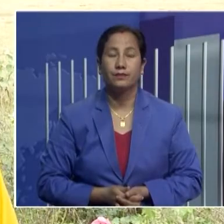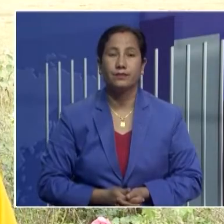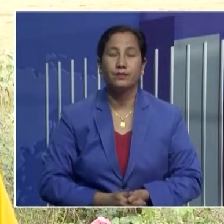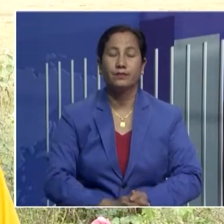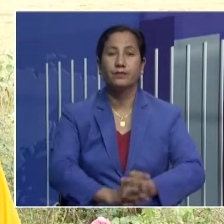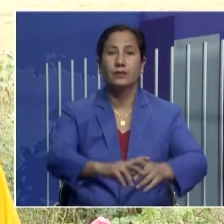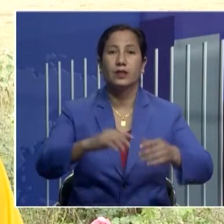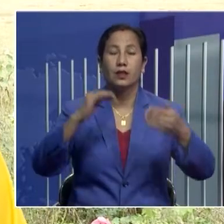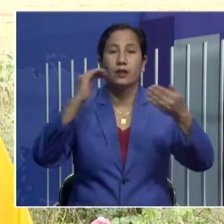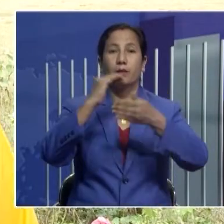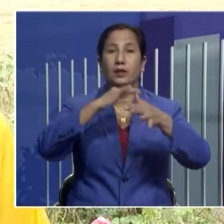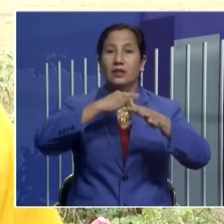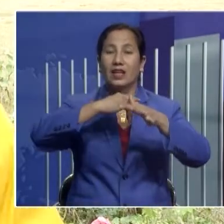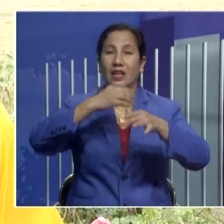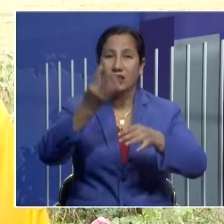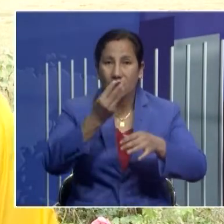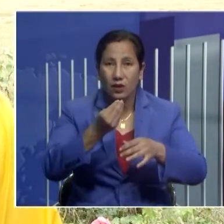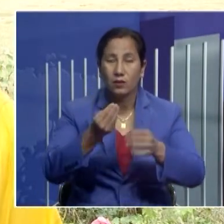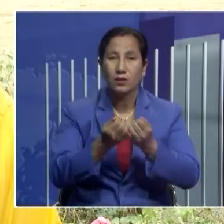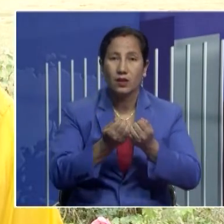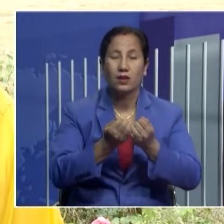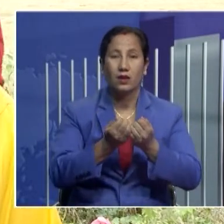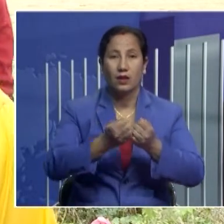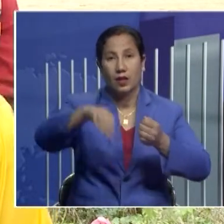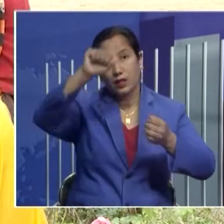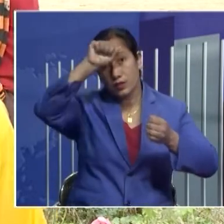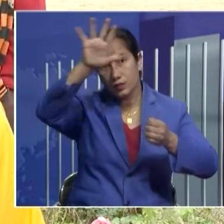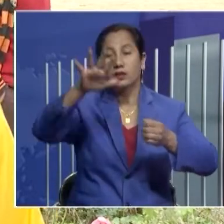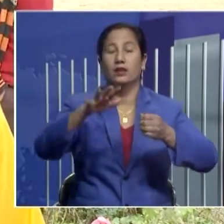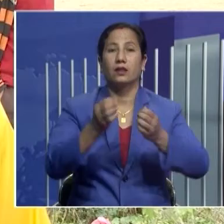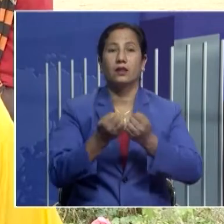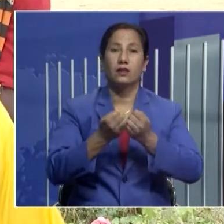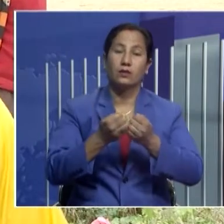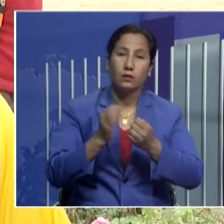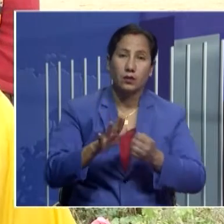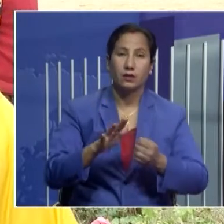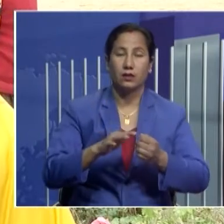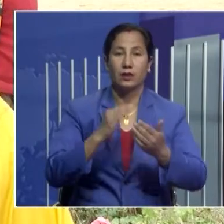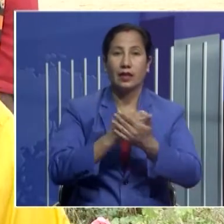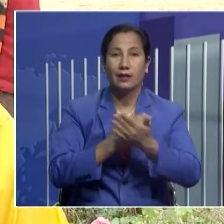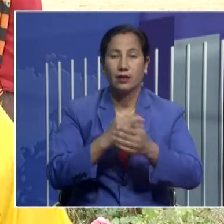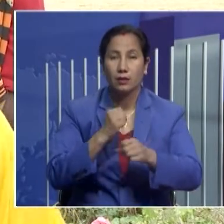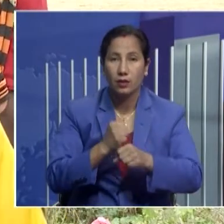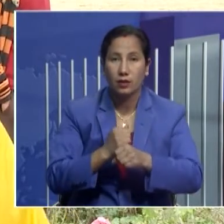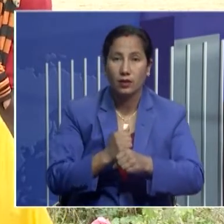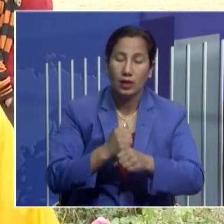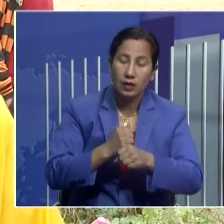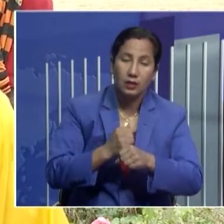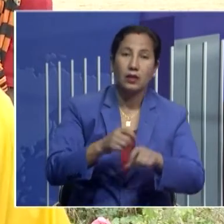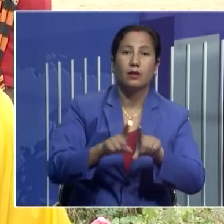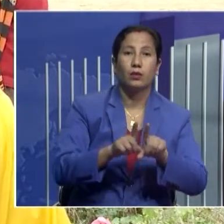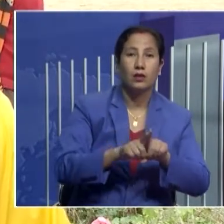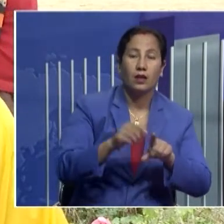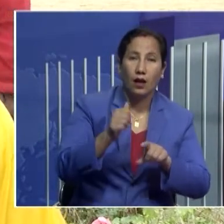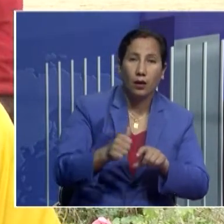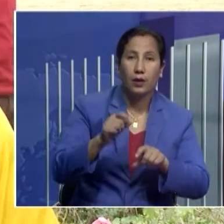खास गरी बालविवाहलाई न्यूनीकरण गर्नका लागि त अब सचेतनामूलक कार्यक्रमहरू गर्नुपर्ने हुन्छ। सचेतनामूलक कार्यक्रम गर्दा गर्दै पनि